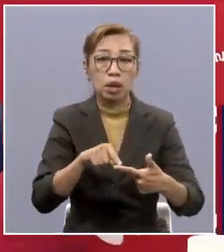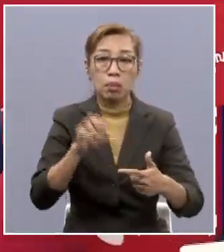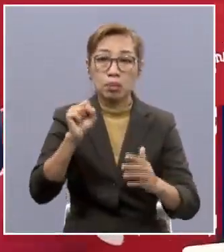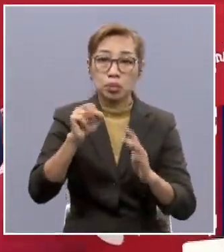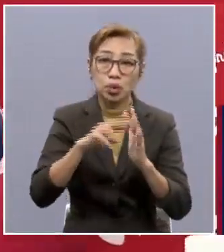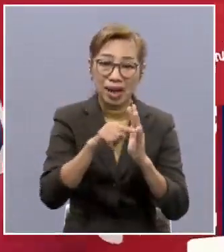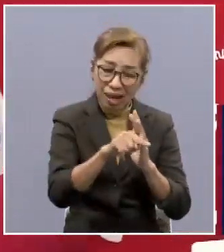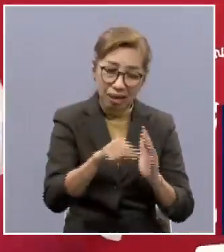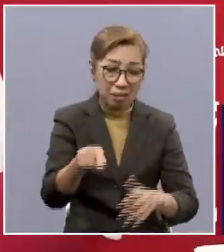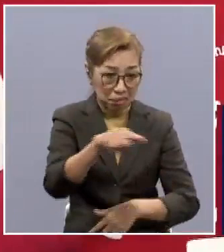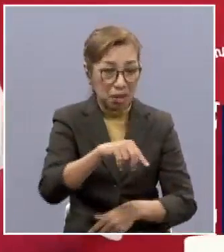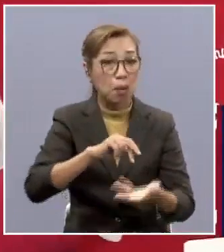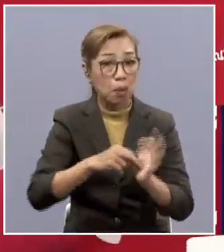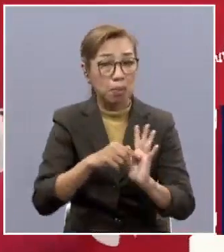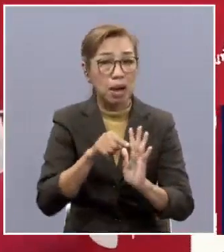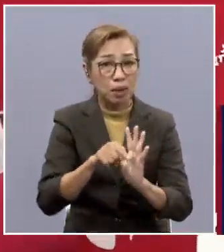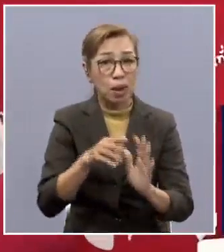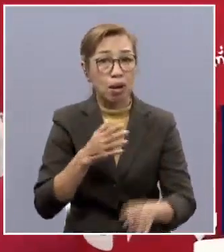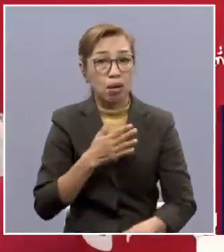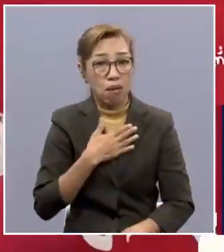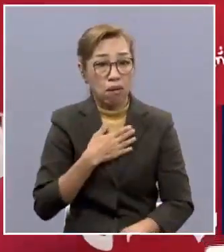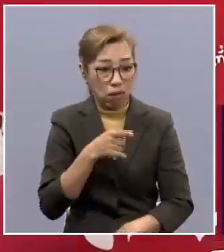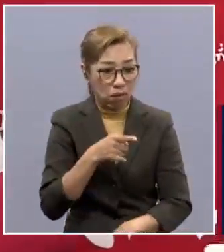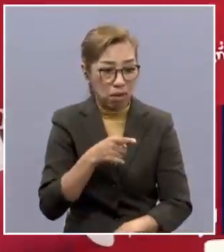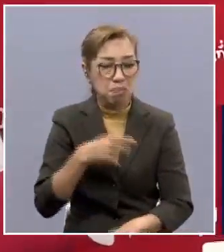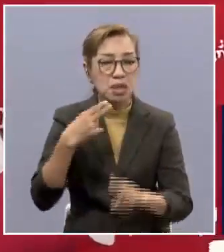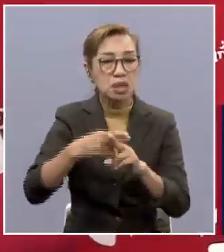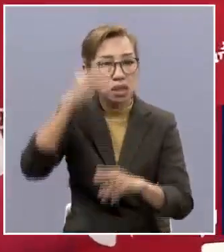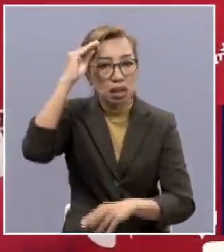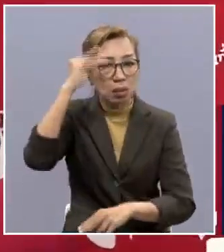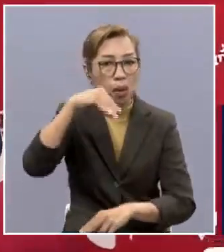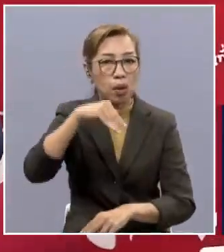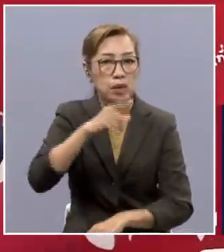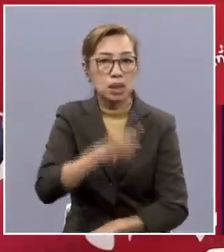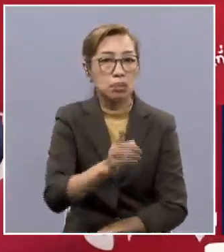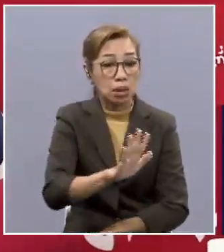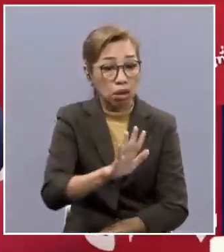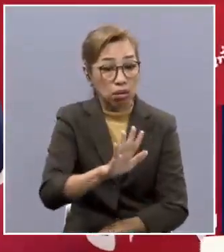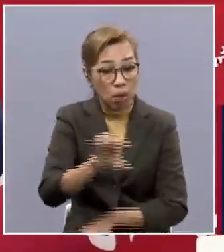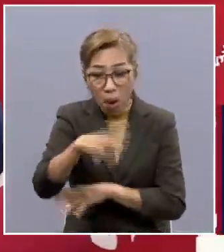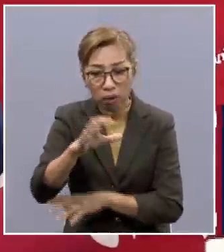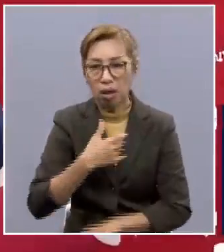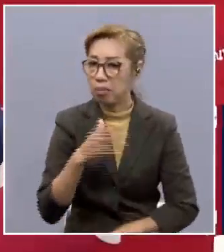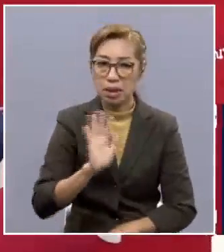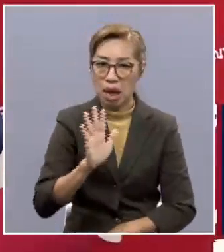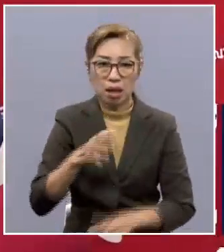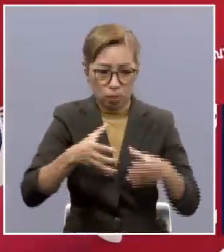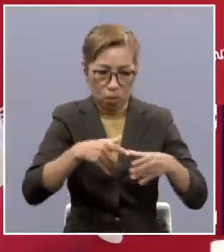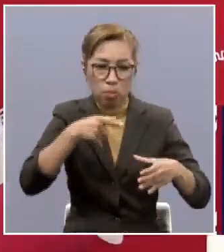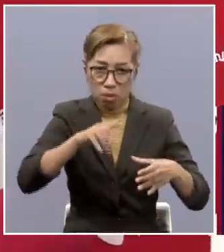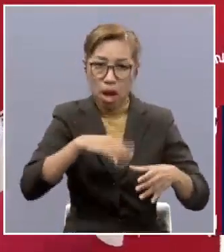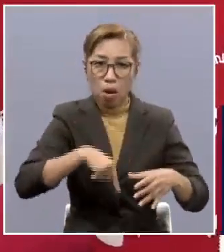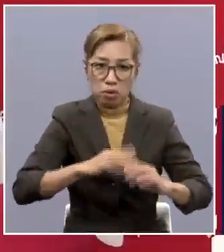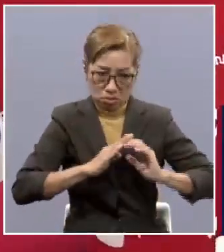ใครไม่มีใครหลอกคุณอุ๊งอิ๊งคุณอุ๊งอิ๊งก็ไม่ได้หลอกใครไม่ว่าจะเป็นยังไงต้องเห็นด้วยกันก่อนแล้วก็บอกประชาชนเรื่อง